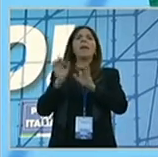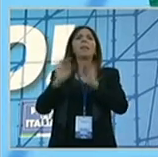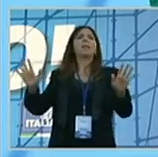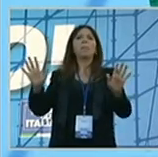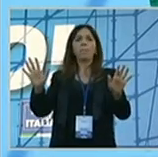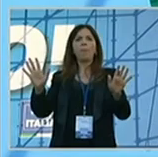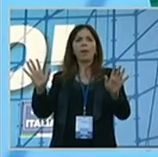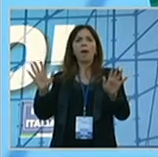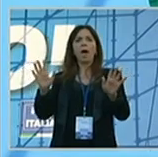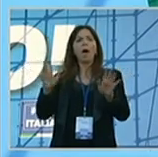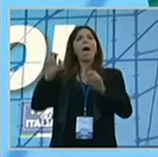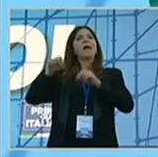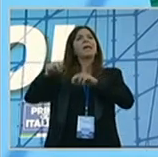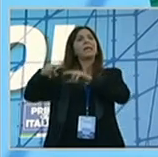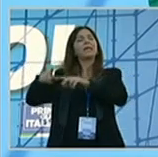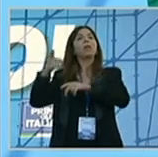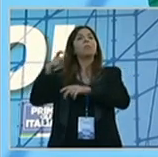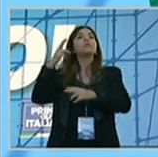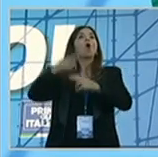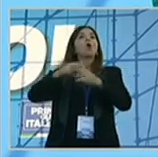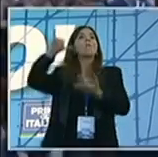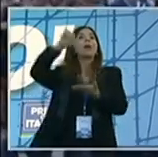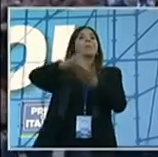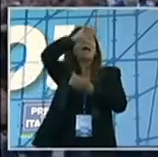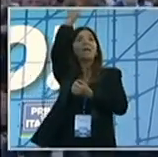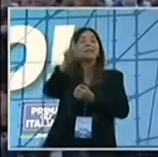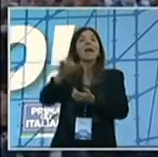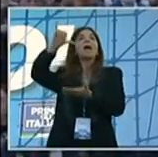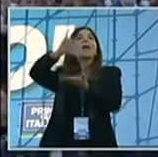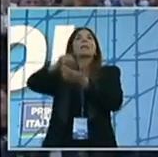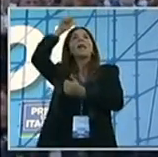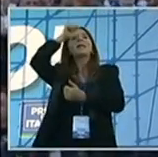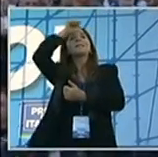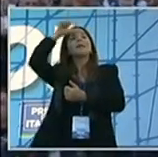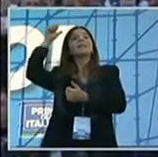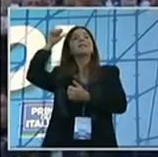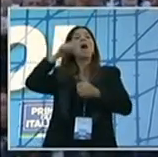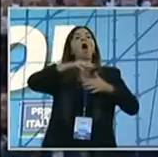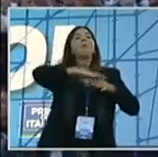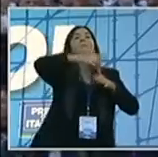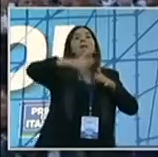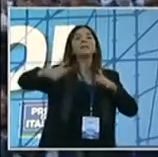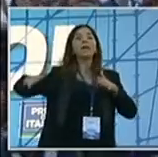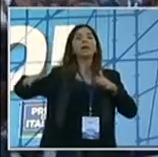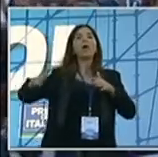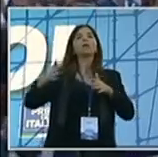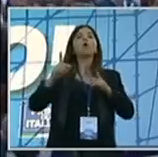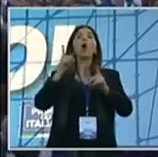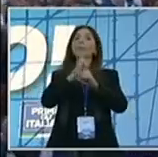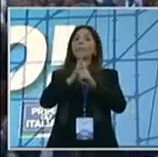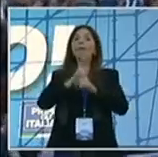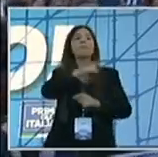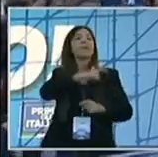la capitale d'Italia, la capitale d'Europa, della cristianità e del Mediterraneo, merita un sindaco alla sua